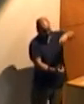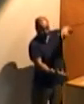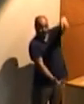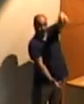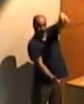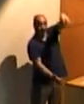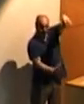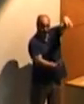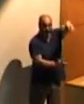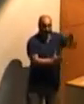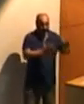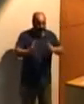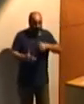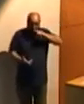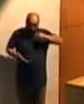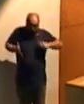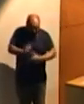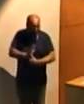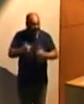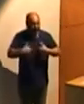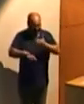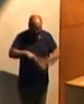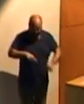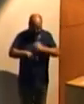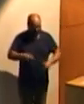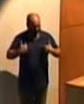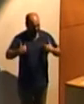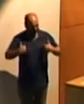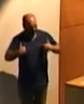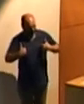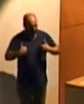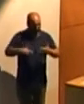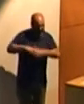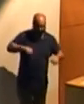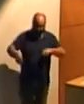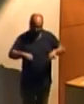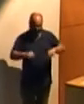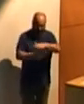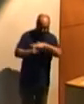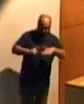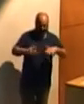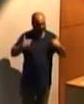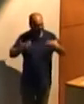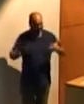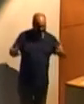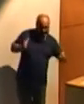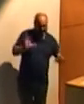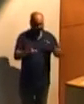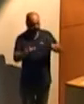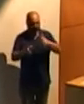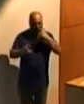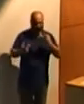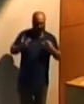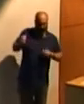c'est qu'il construit dans ses actes dans sa pensée dans ce qui fait qu'il agit en société au travers pourquoi pas de